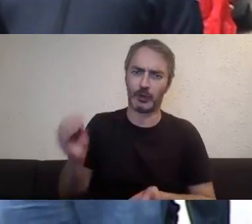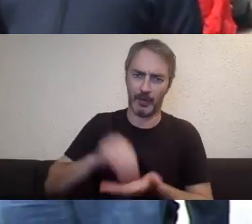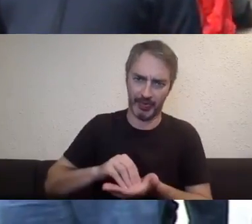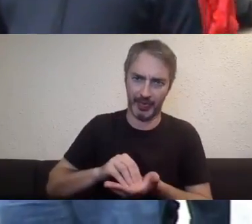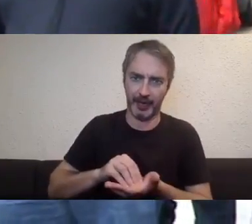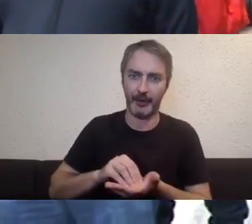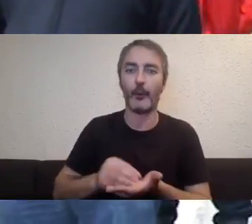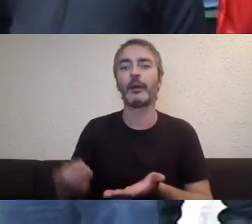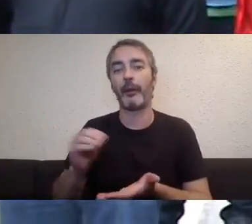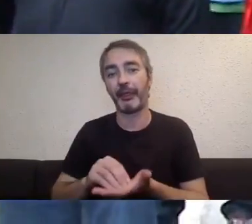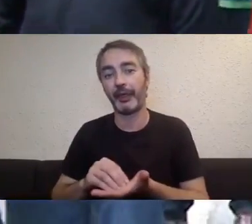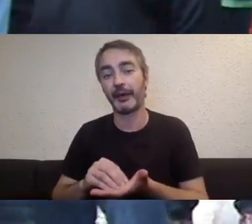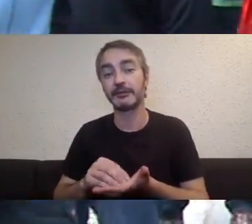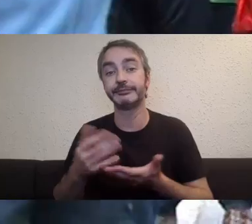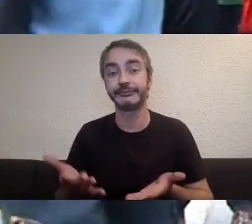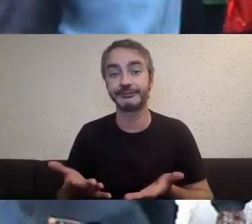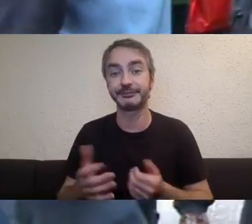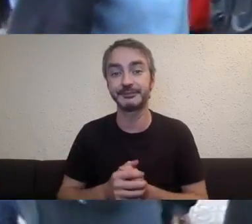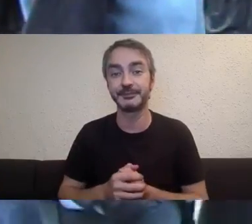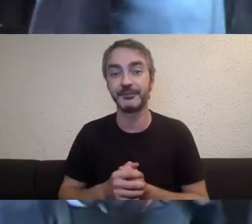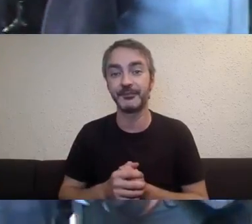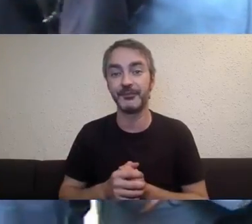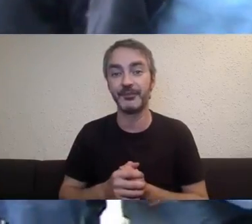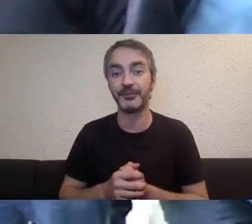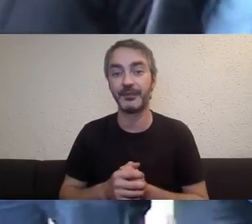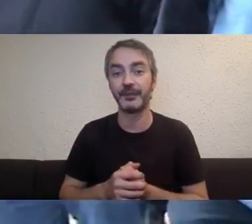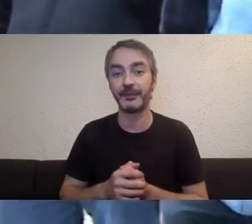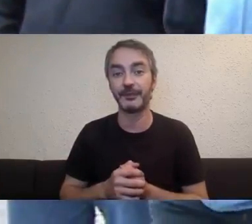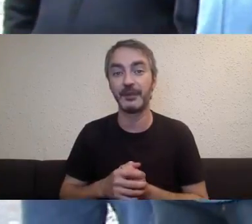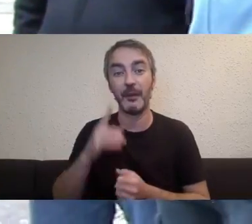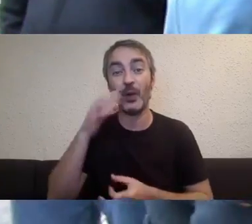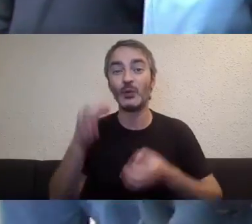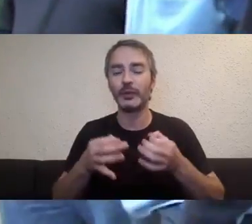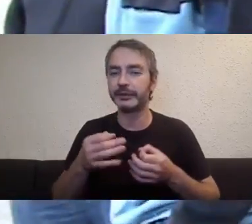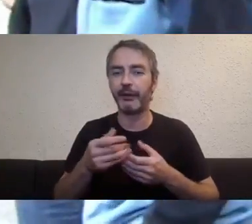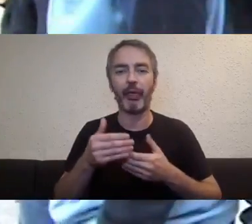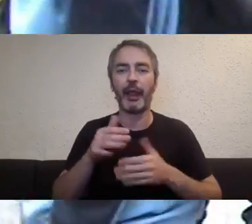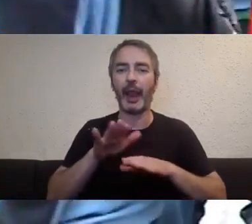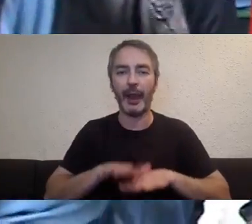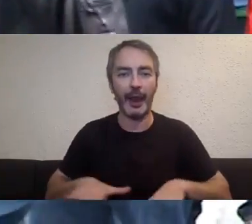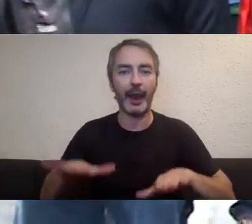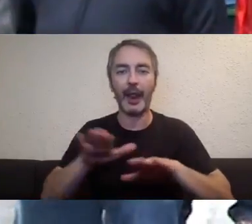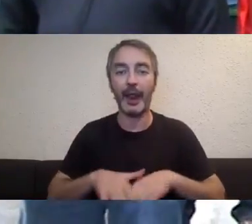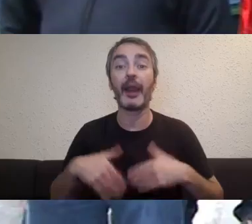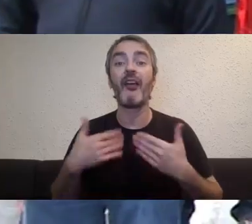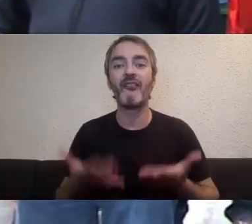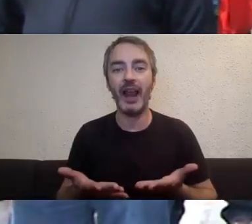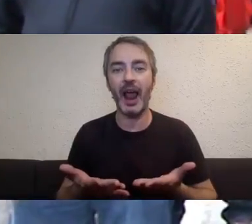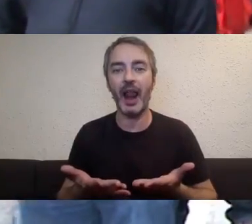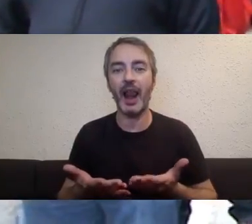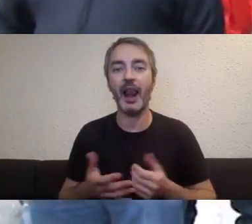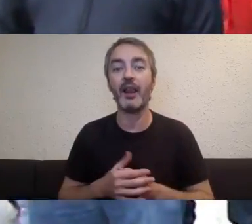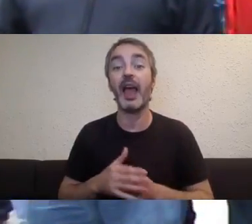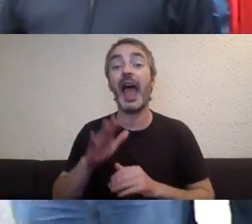I com que vam veure que potser anava una mica per llarg en el tema judicial, ens van enviar matons, que van ser una de les